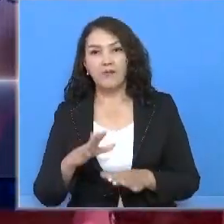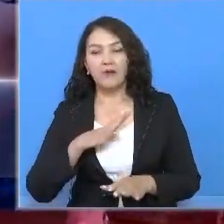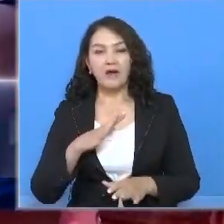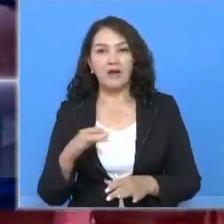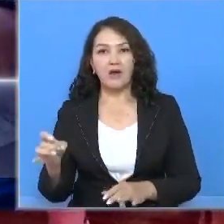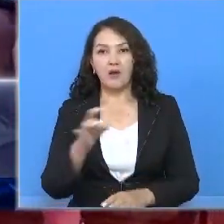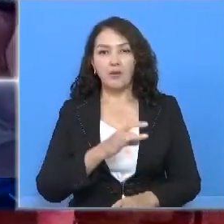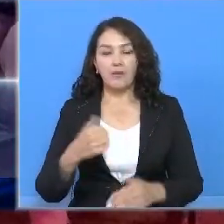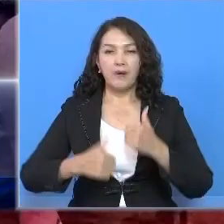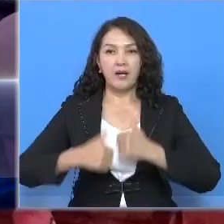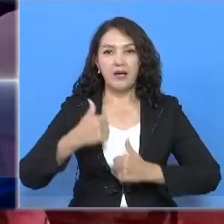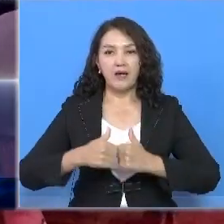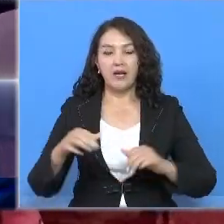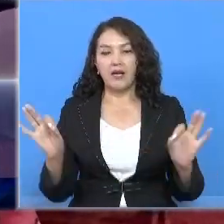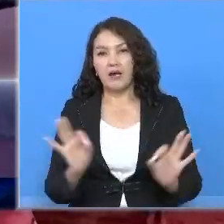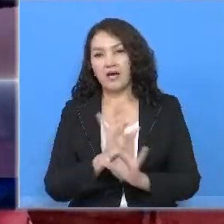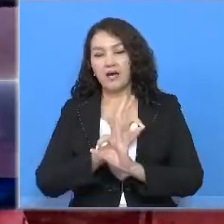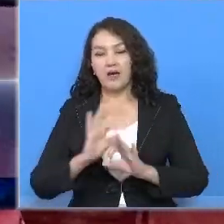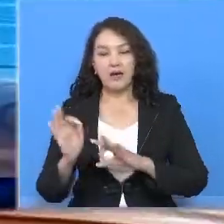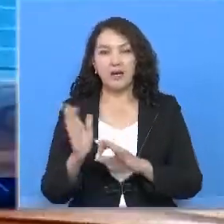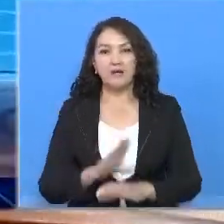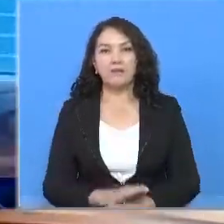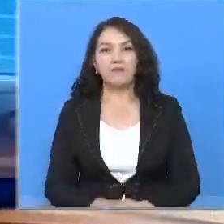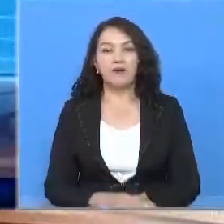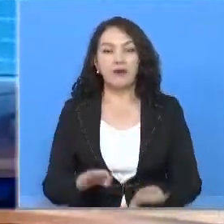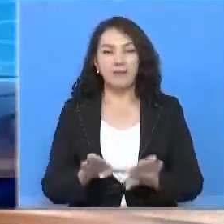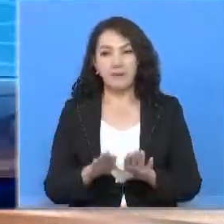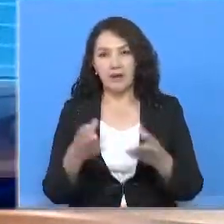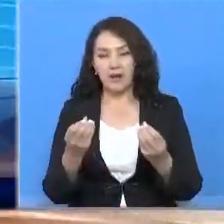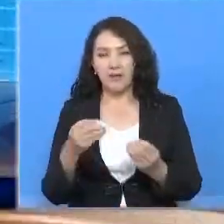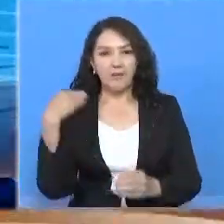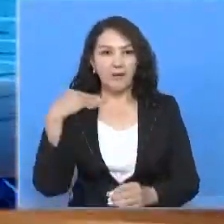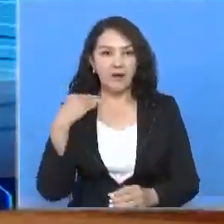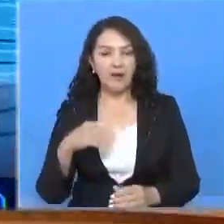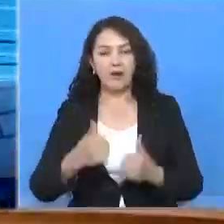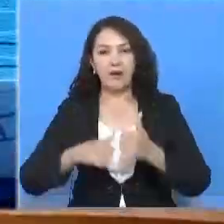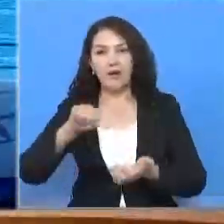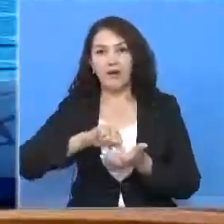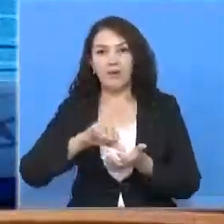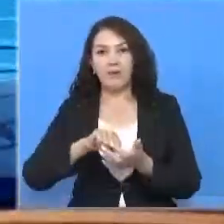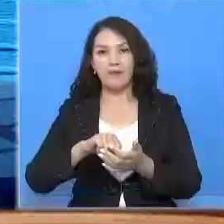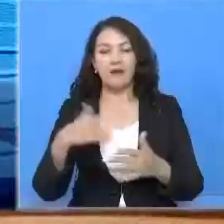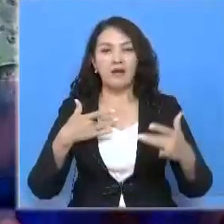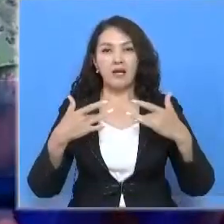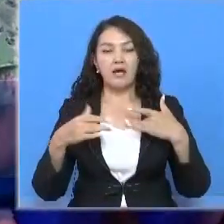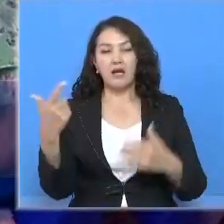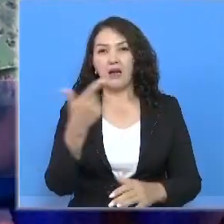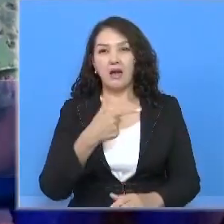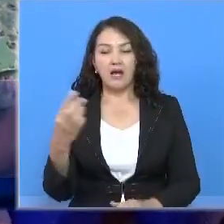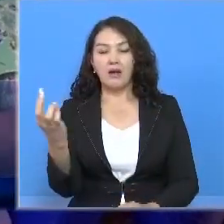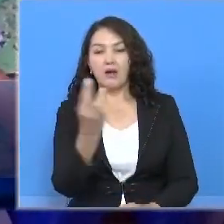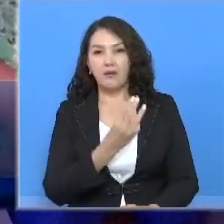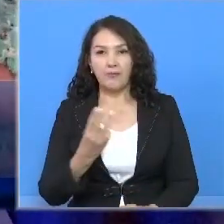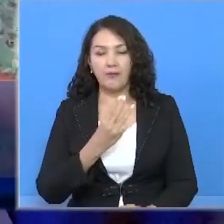состоялся региональный конкурс эн самалас помимо Актобе в конкурсе приняли участие артисты и затравской